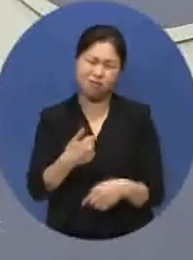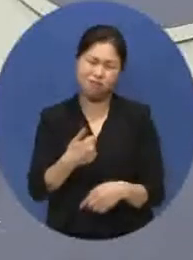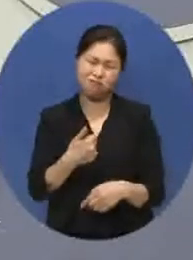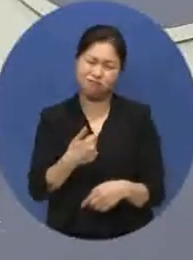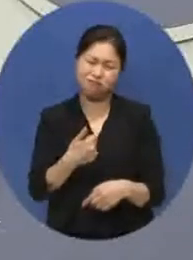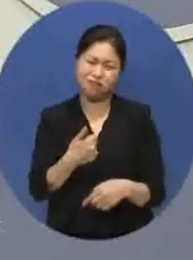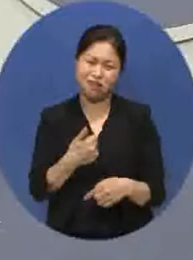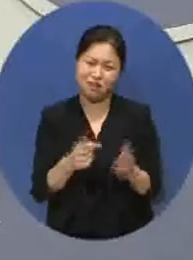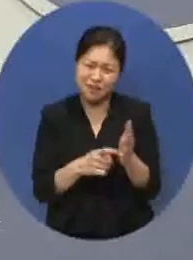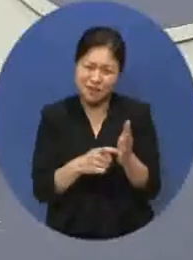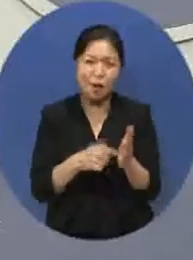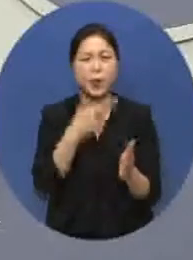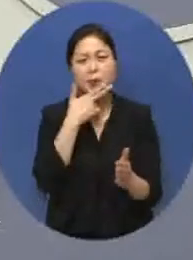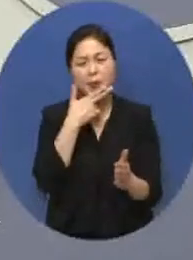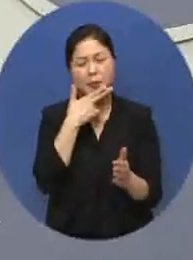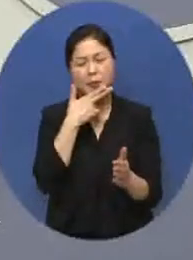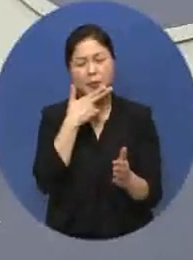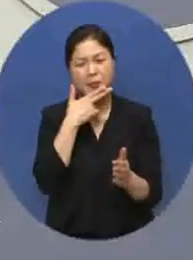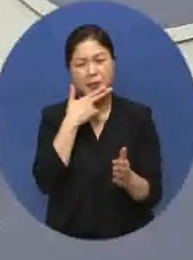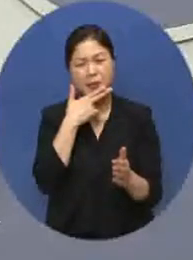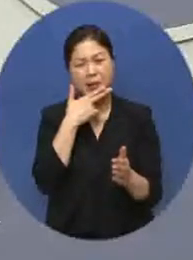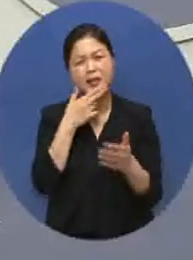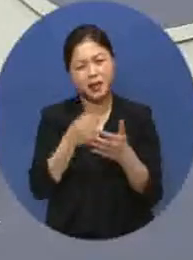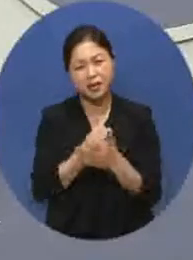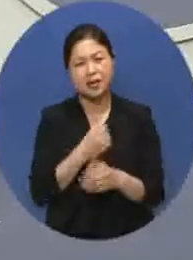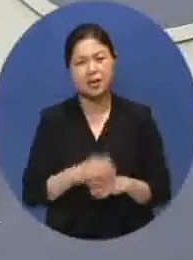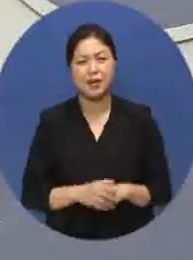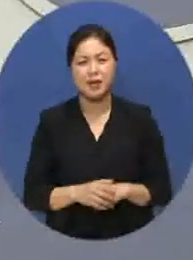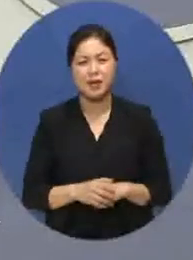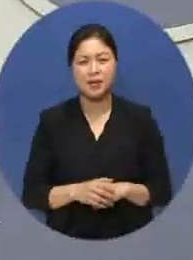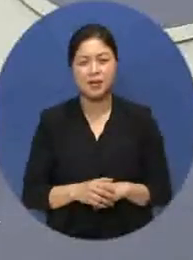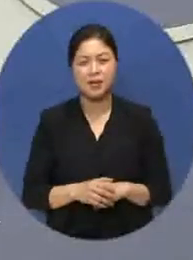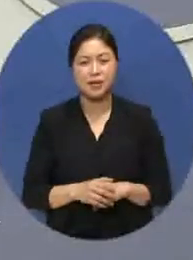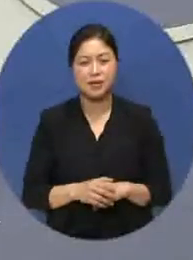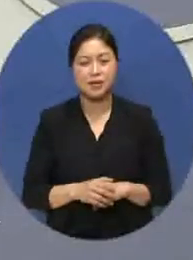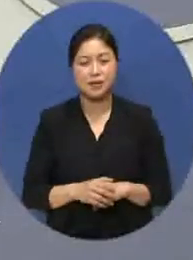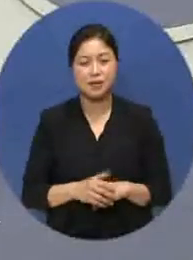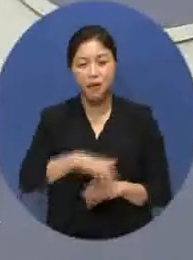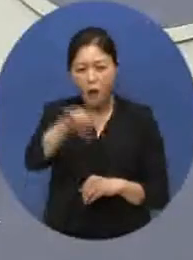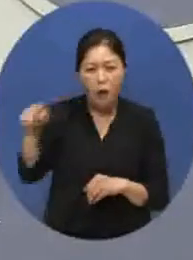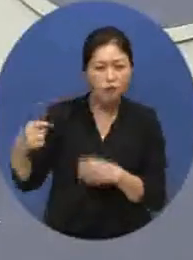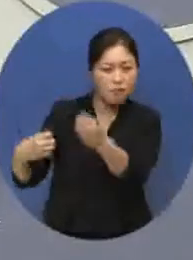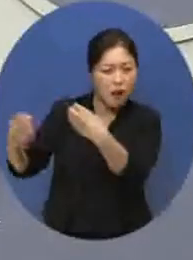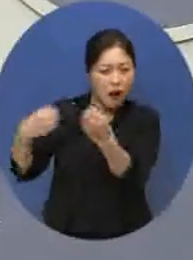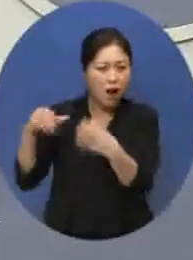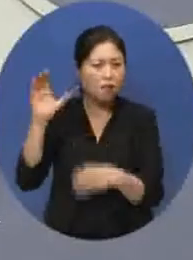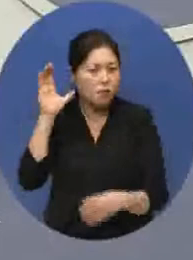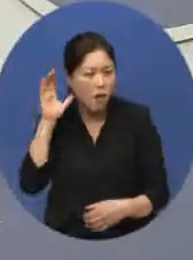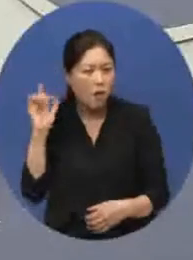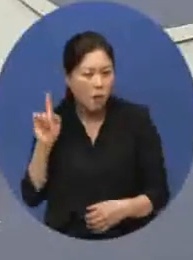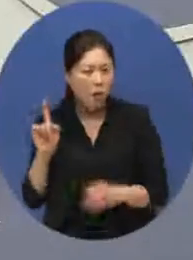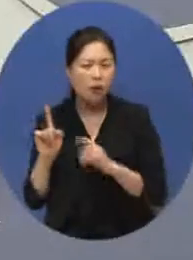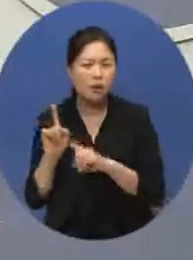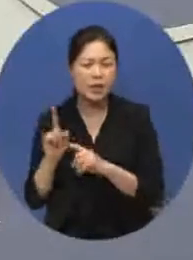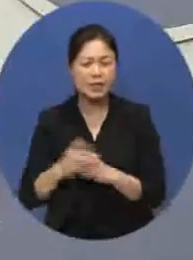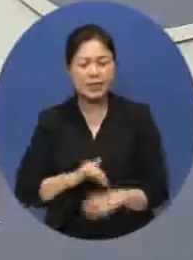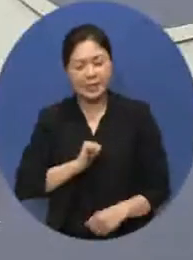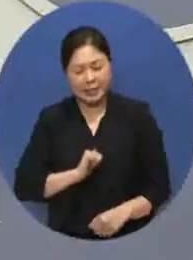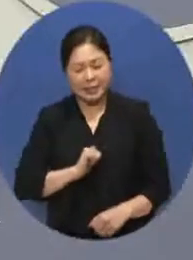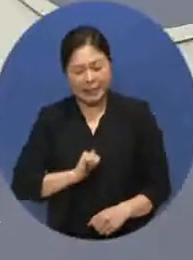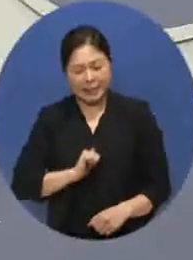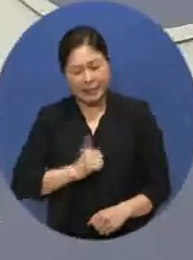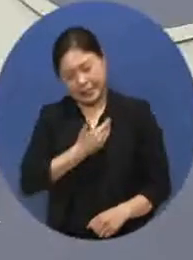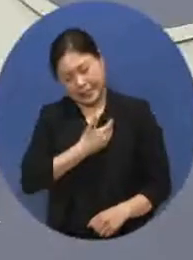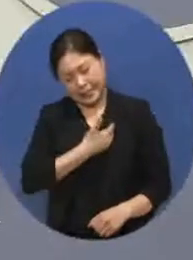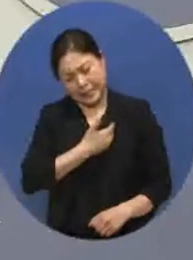네. 그래서 그저 한마디로 들어보면 그냥 버틴다 뭐 그런